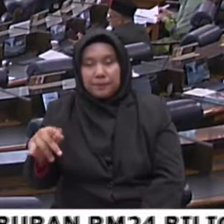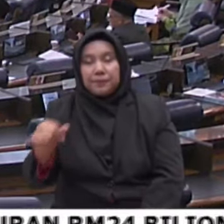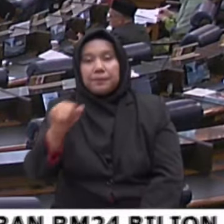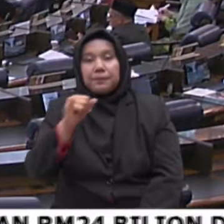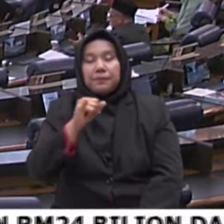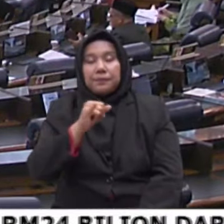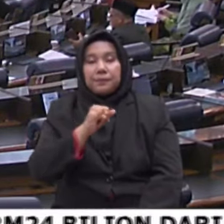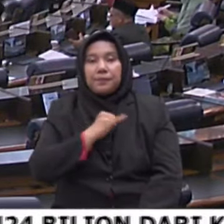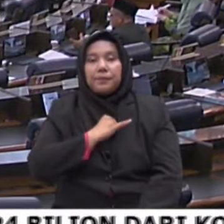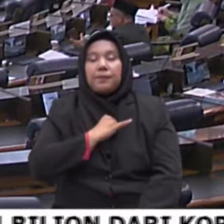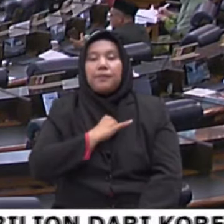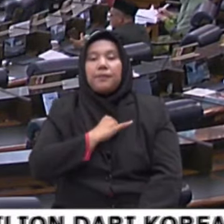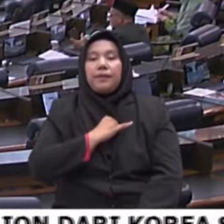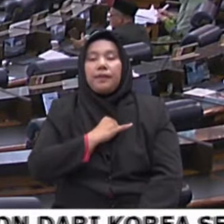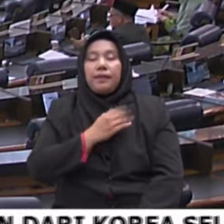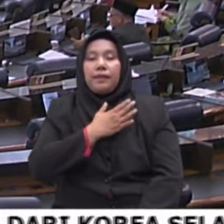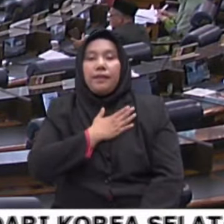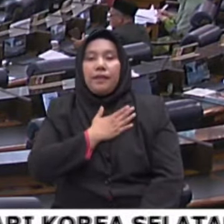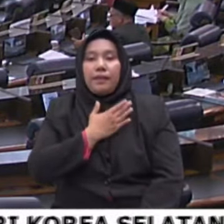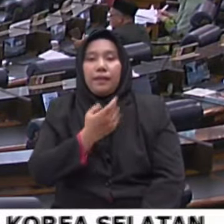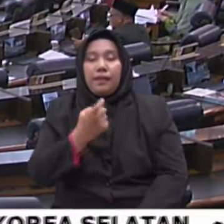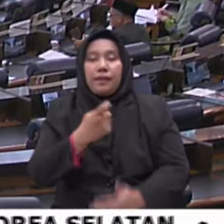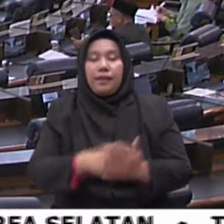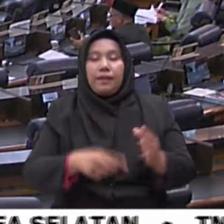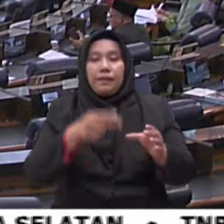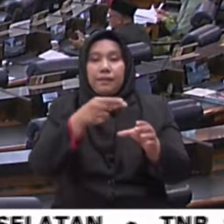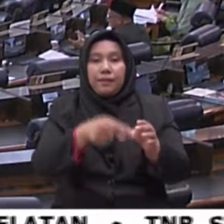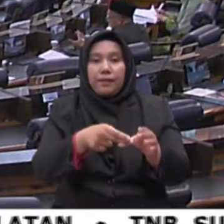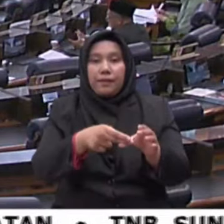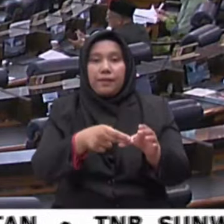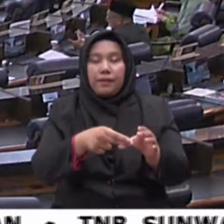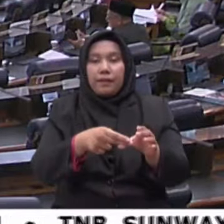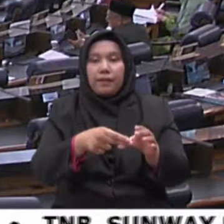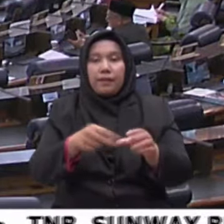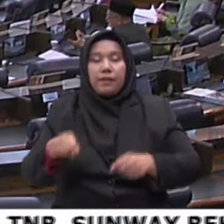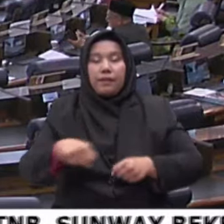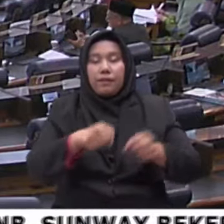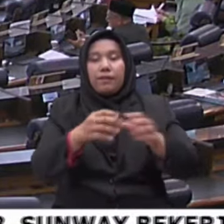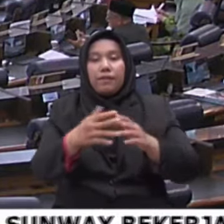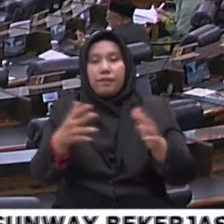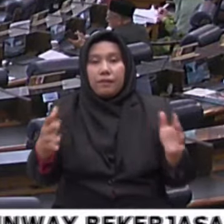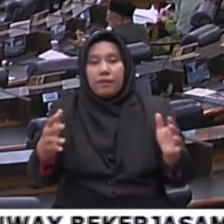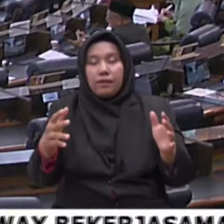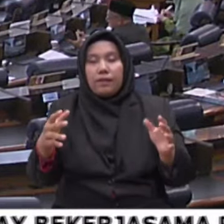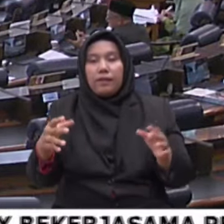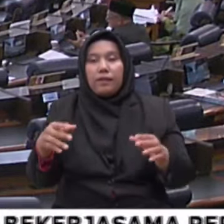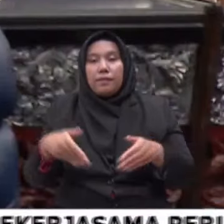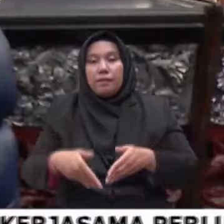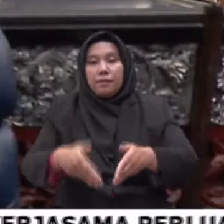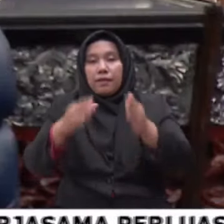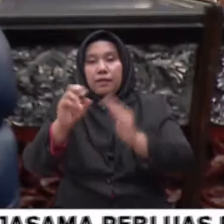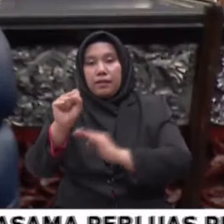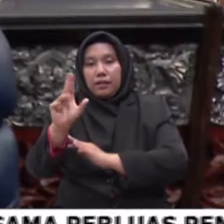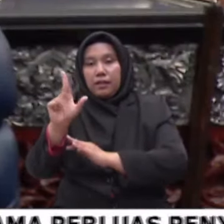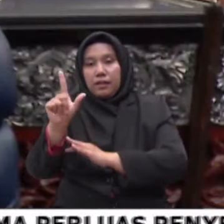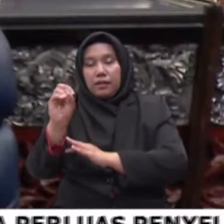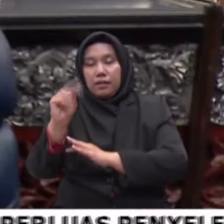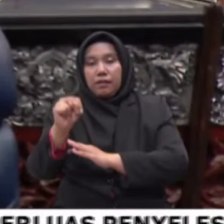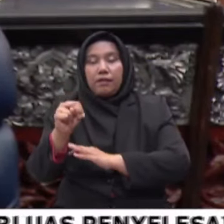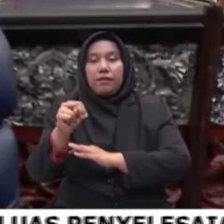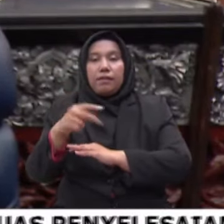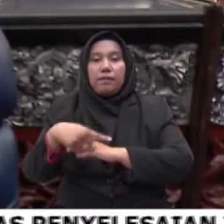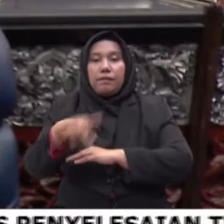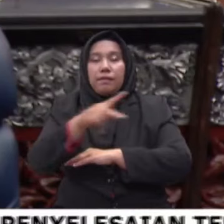penyertaan Yang Berhormat aa Ipo Timur, Sungai Besar Parit Sulong, Padang